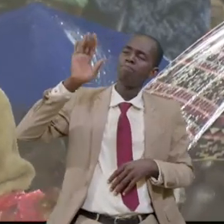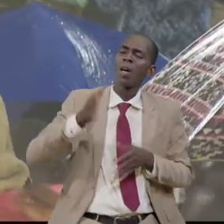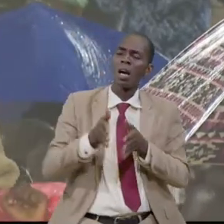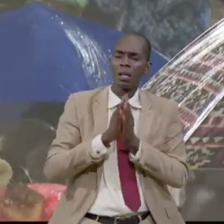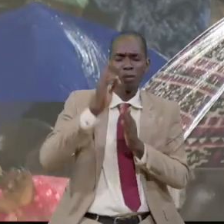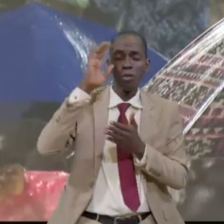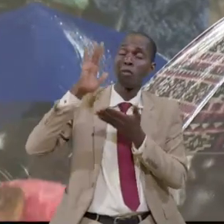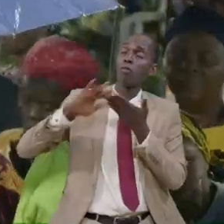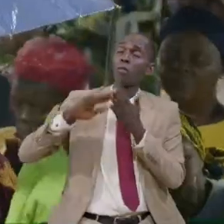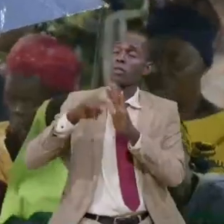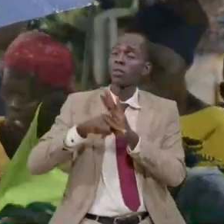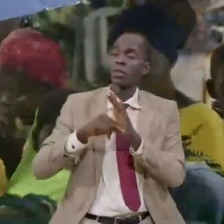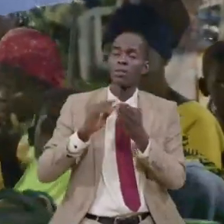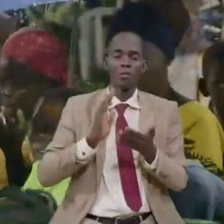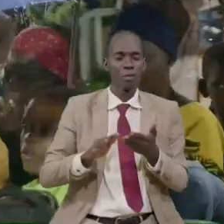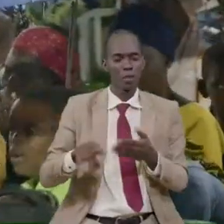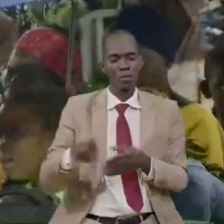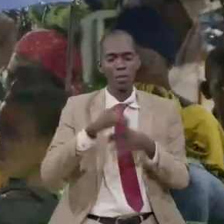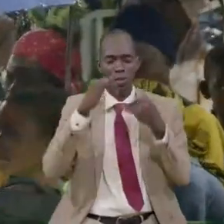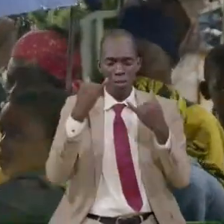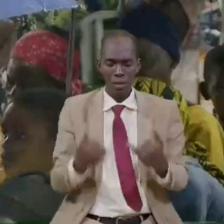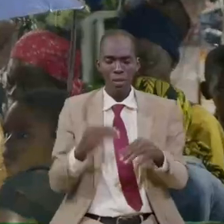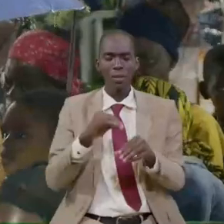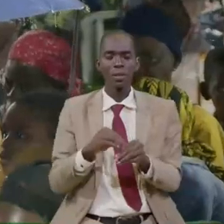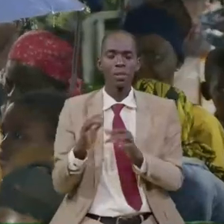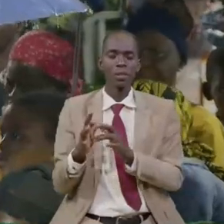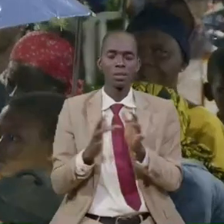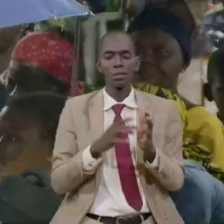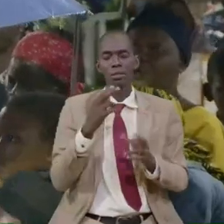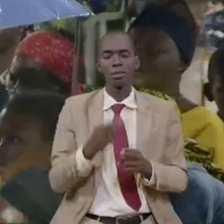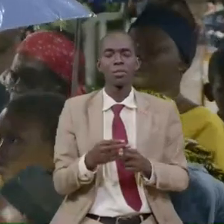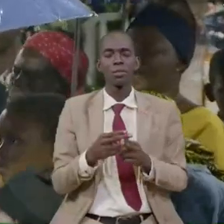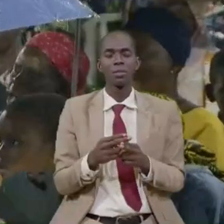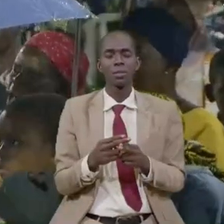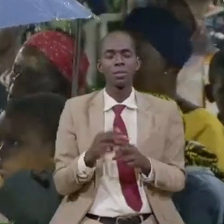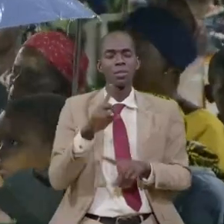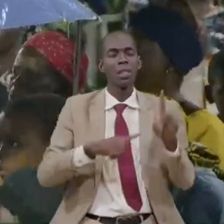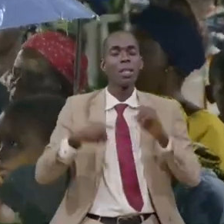ton pardon, pardonne-leur maintenant au nom de Jésus. Un bon amen.